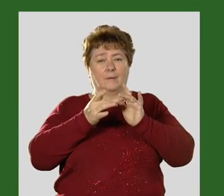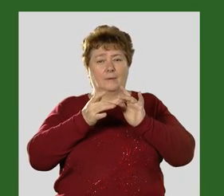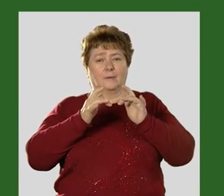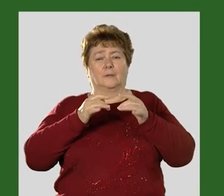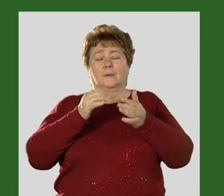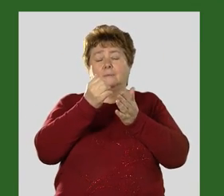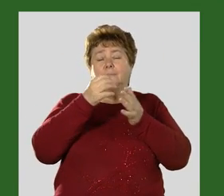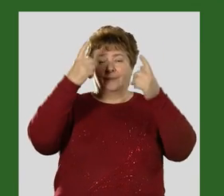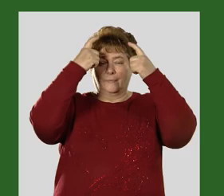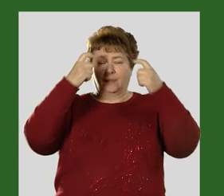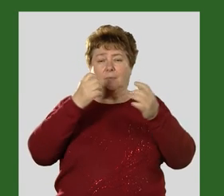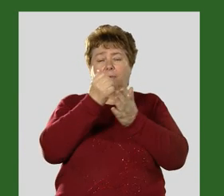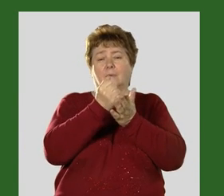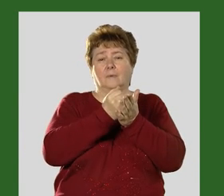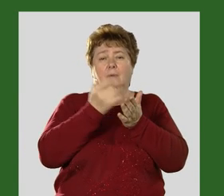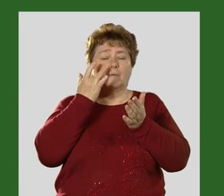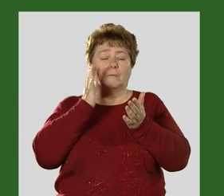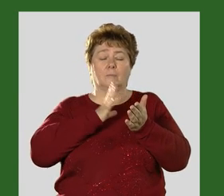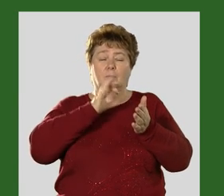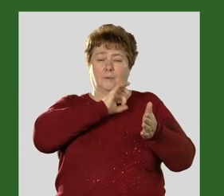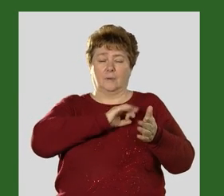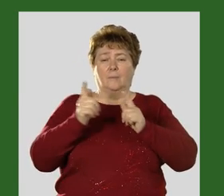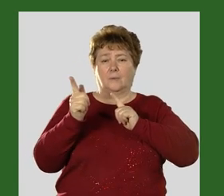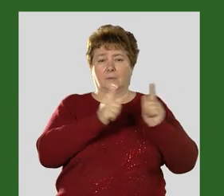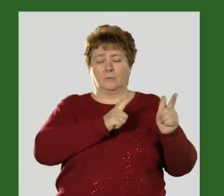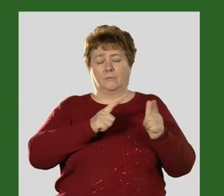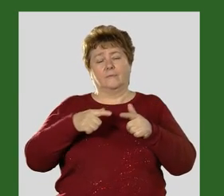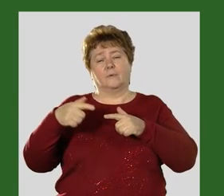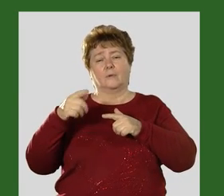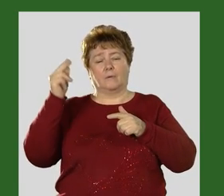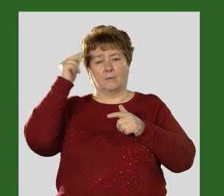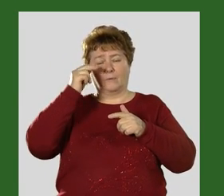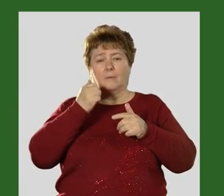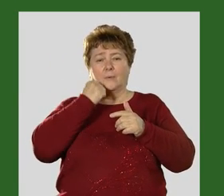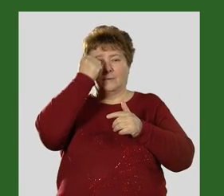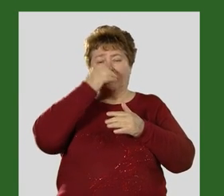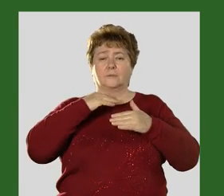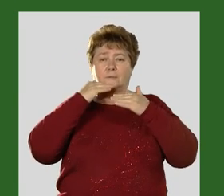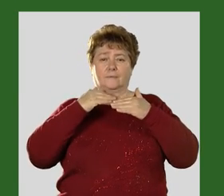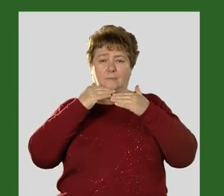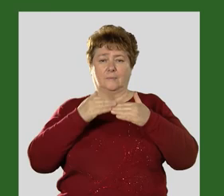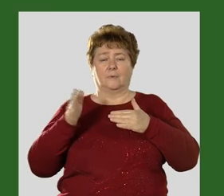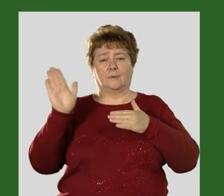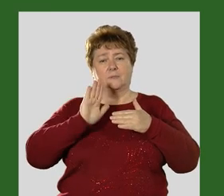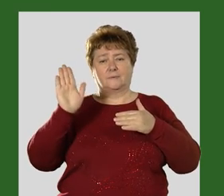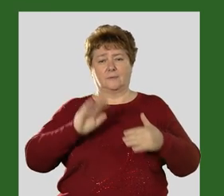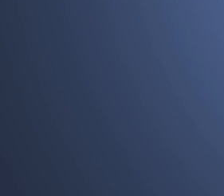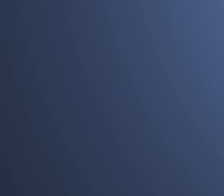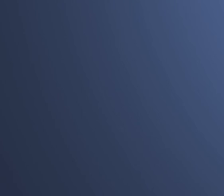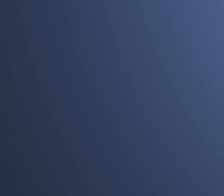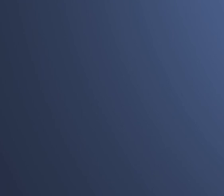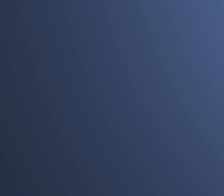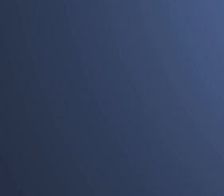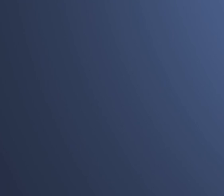информационные ресурсы, которые были использованы при подготовке к уроку. Благодарю за внимание. До свидания.